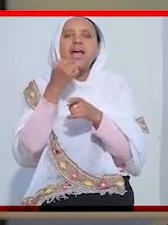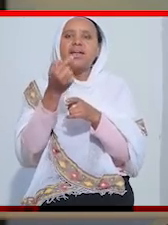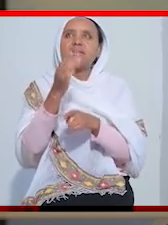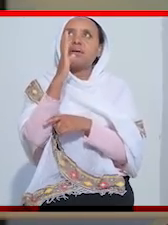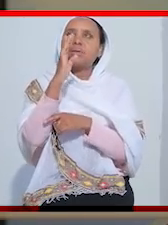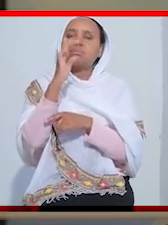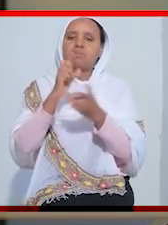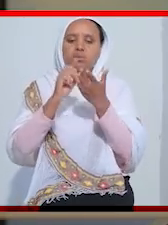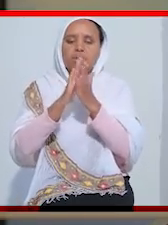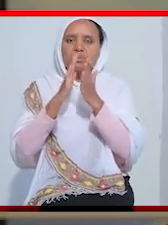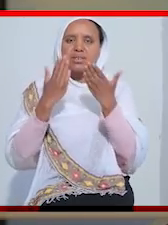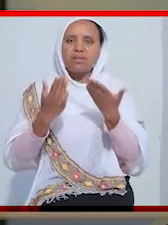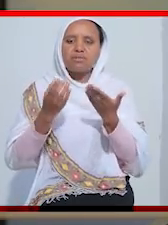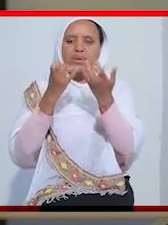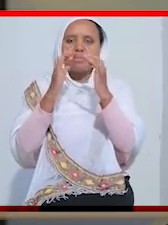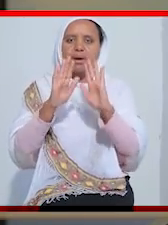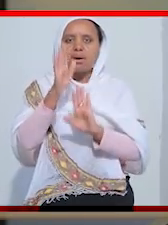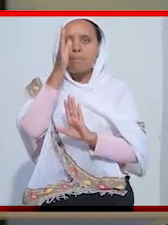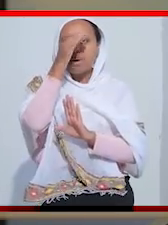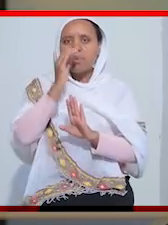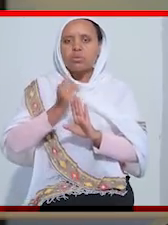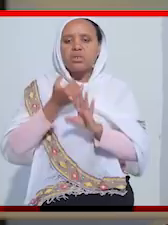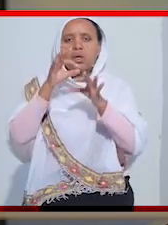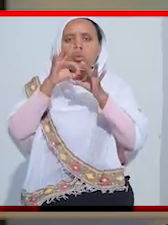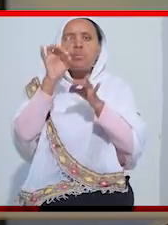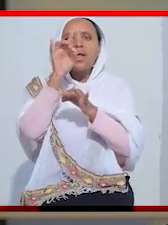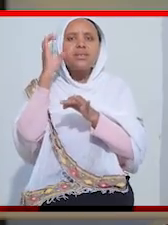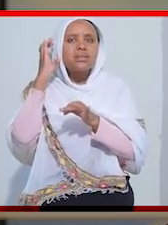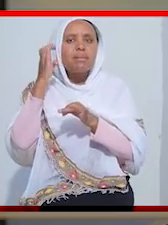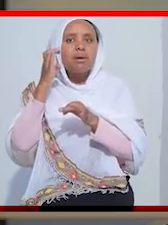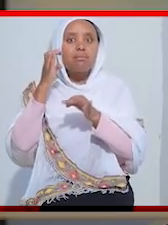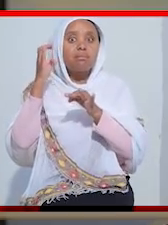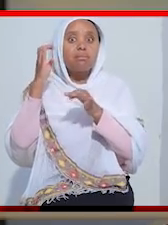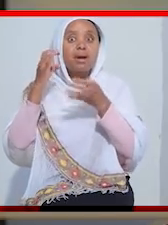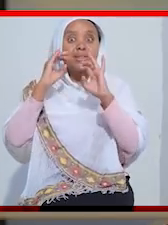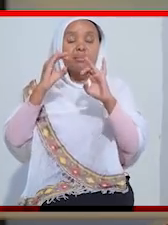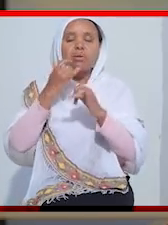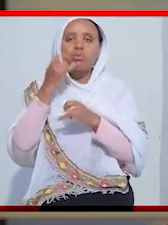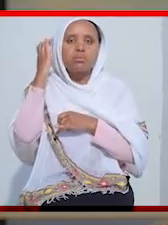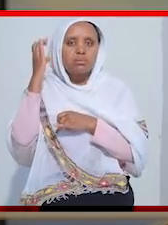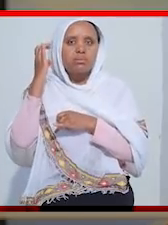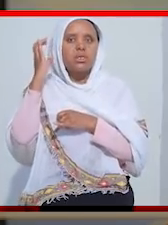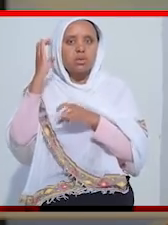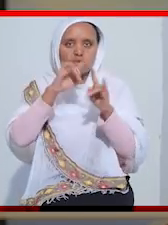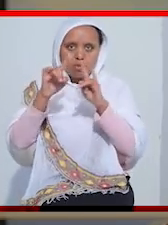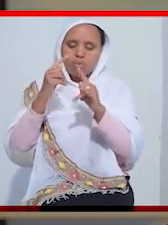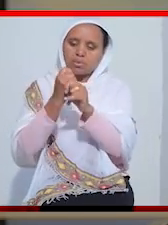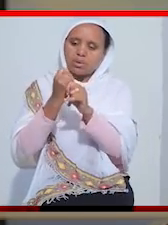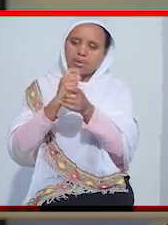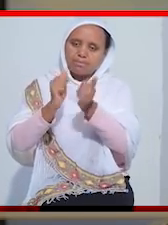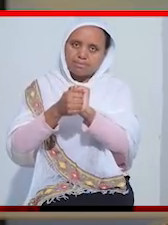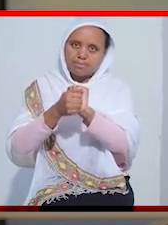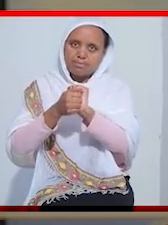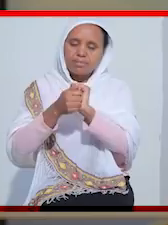እግዚአብሔር ምን አለ፣ ምን ተናገረ፣ በቅዱሳት መጻሕፍት፣ በመምህራን፣ በአባቶች አድሮ ምን አስተማረ ብሎ መስማት። መስማት ብቻ ሳይሆን የሰሙትን ደግሞ